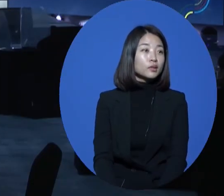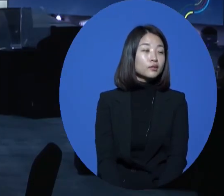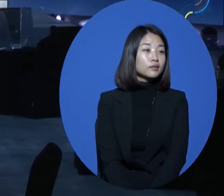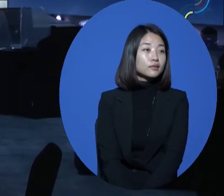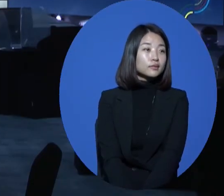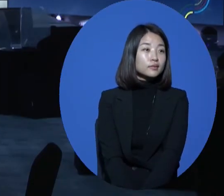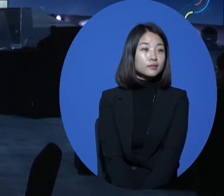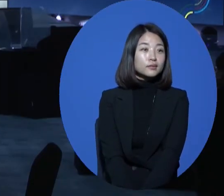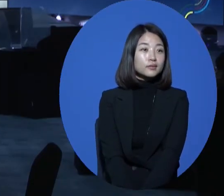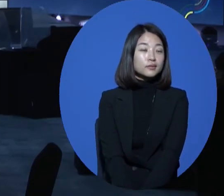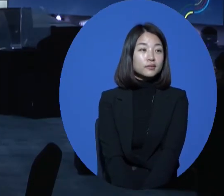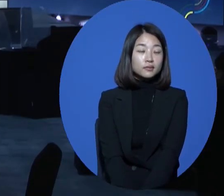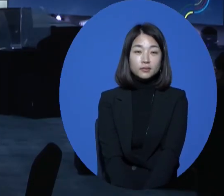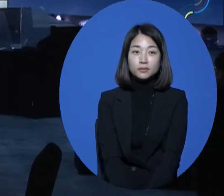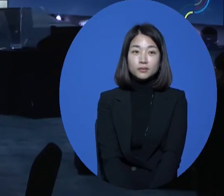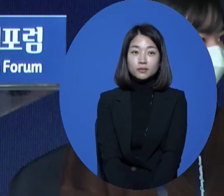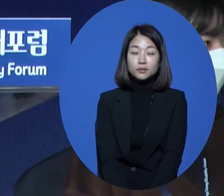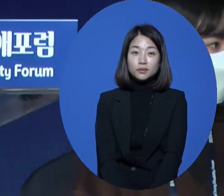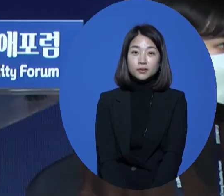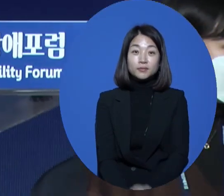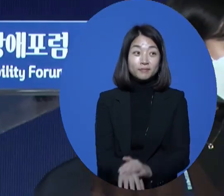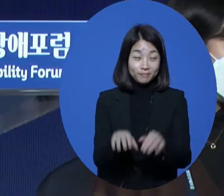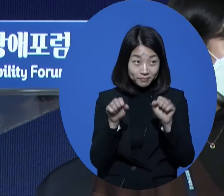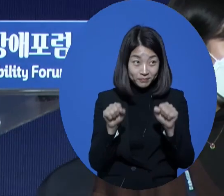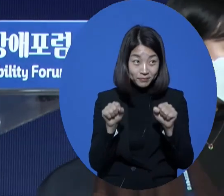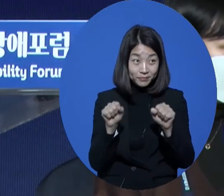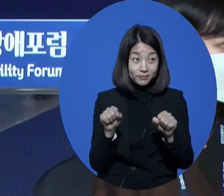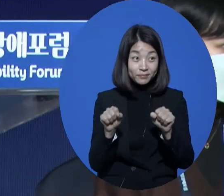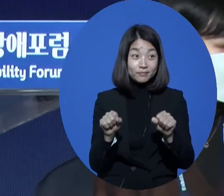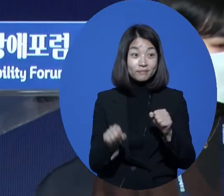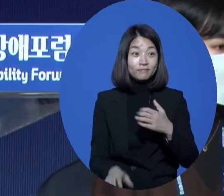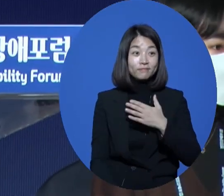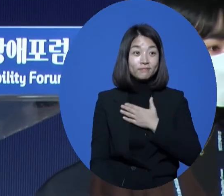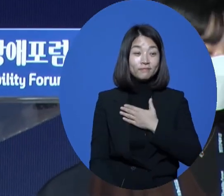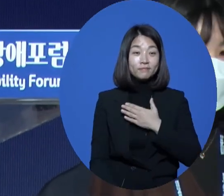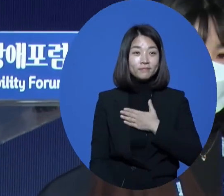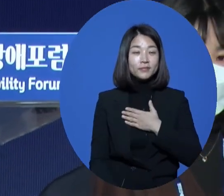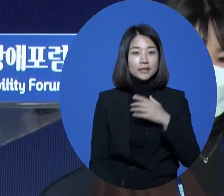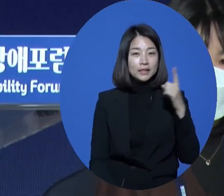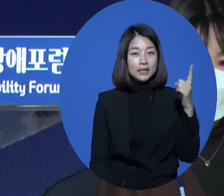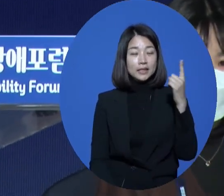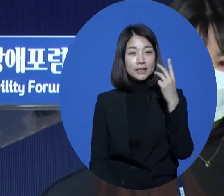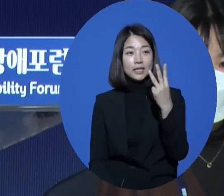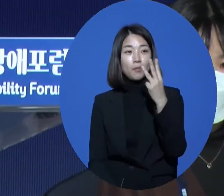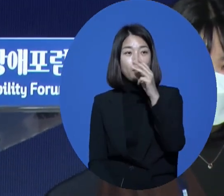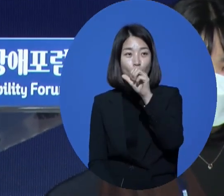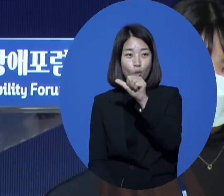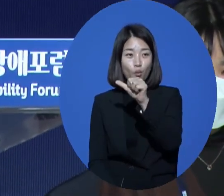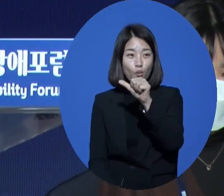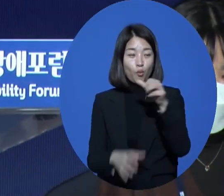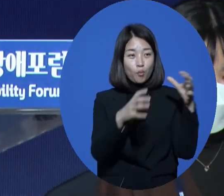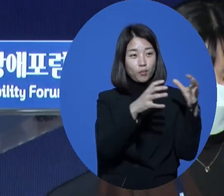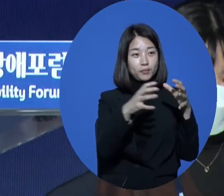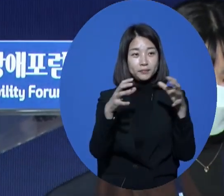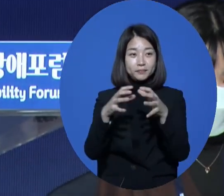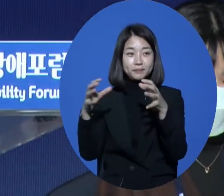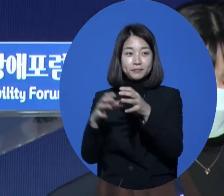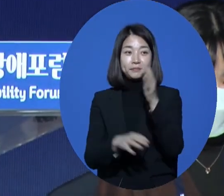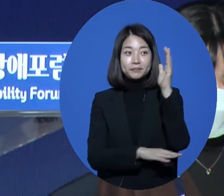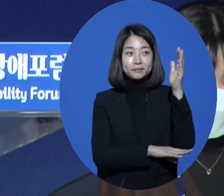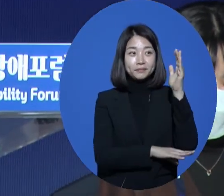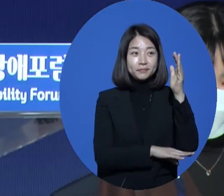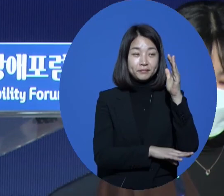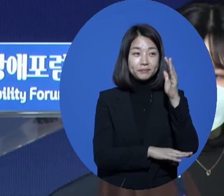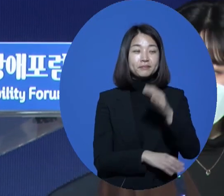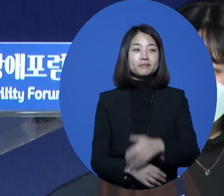감사합니다. 네, 안녕하세요. 저희 이제 분임 1, 3, 5 세션을 구성 기획에